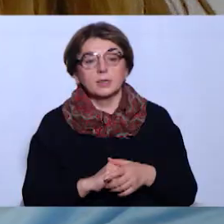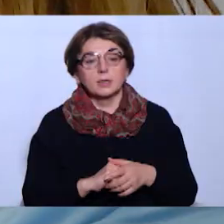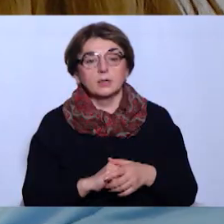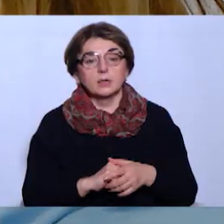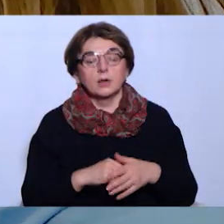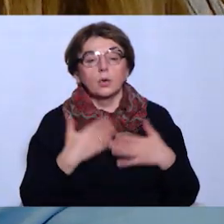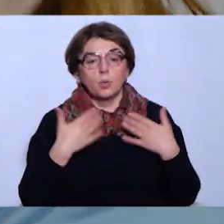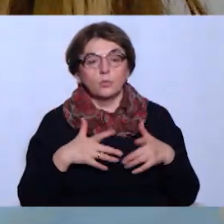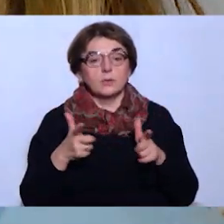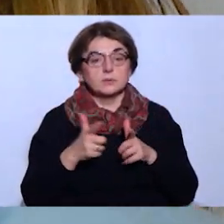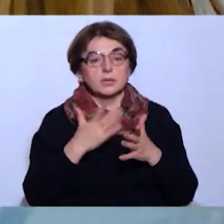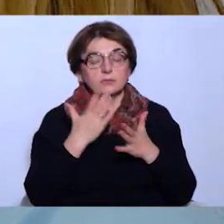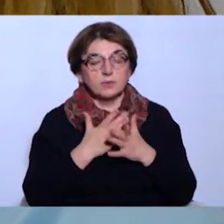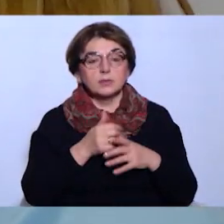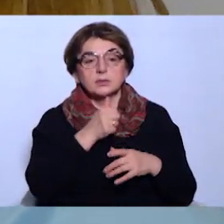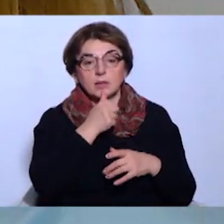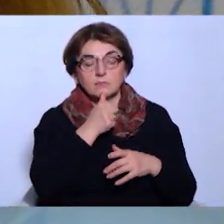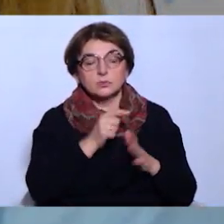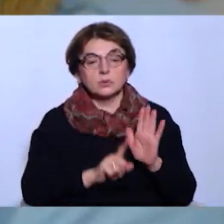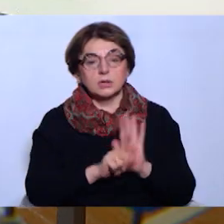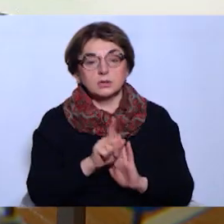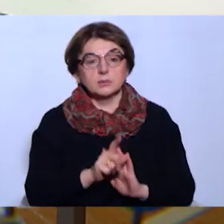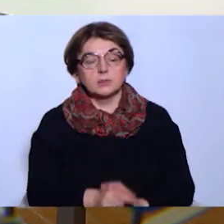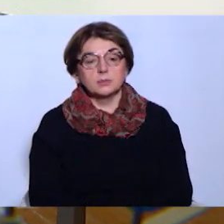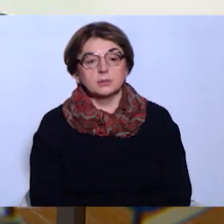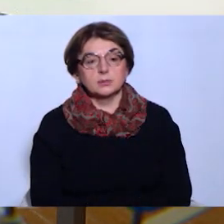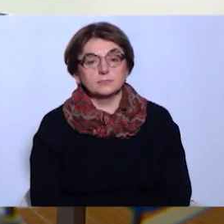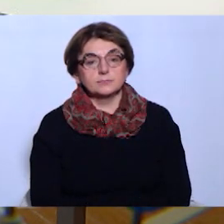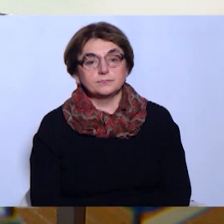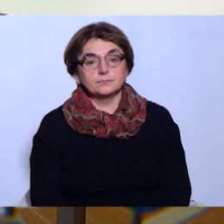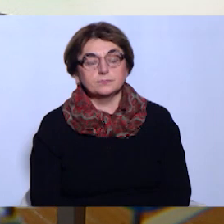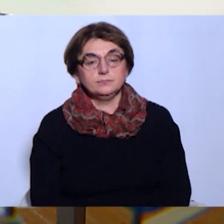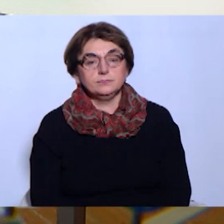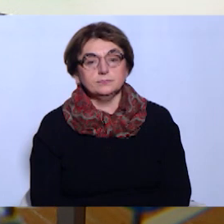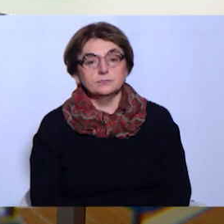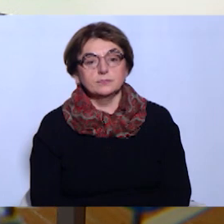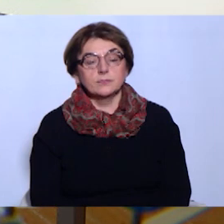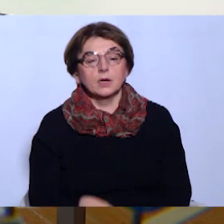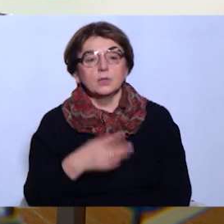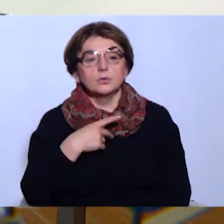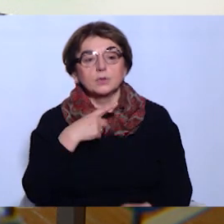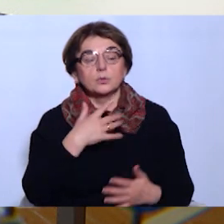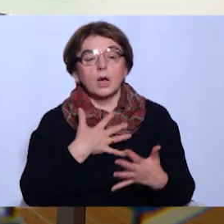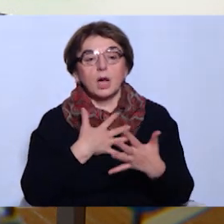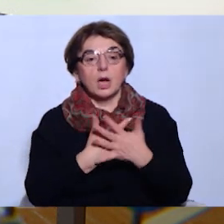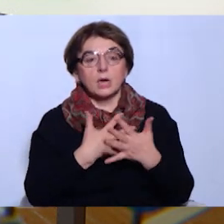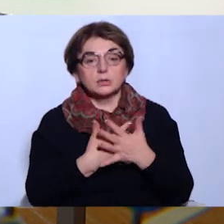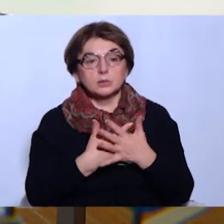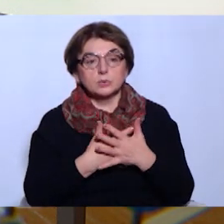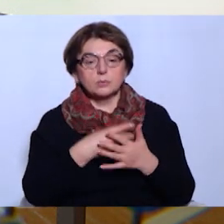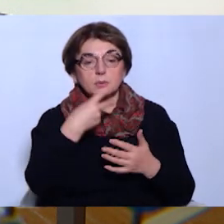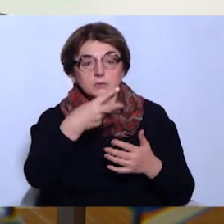მაშასე, უკვე მზად ვარ დავიწყო ექსპერიმენტი. თქვით, რომ ვადარებთ